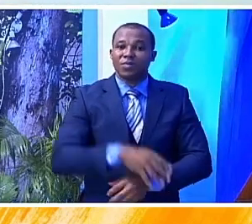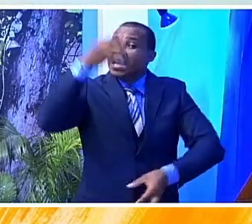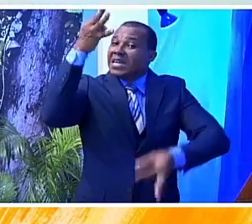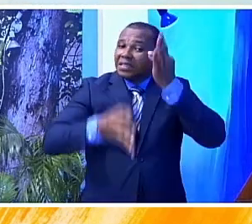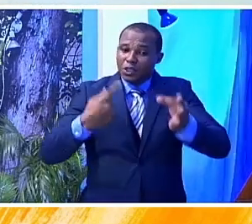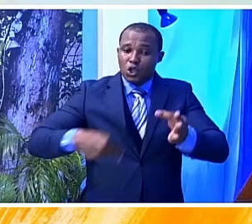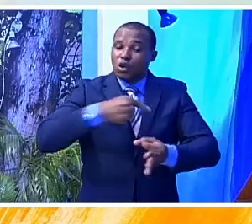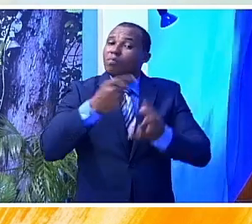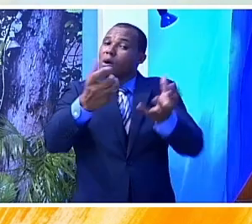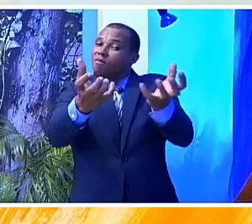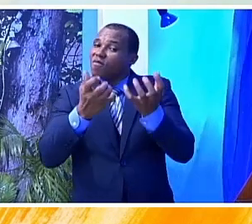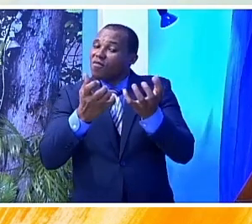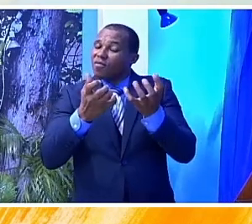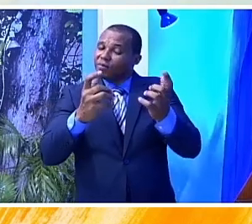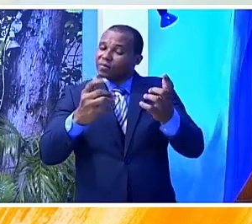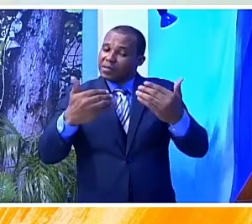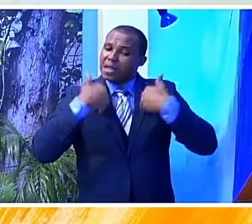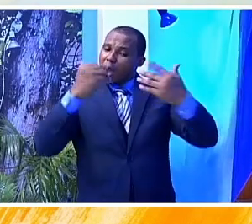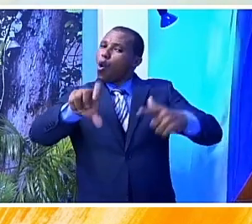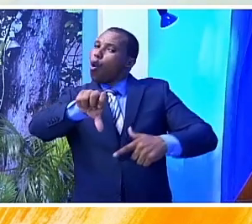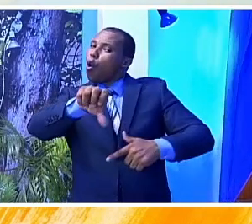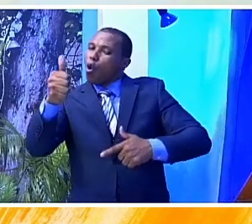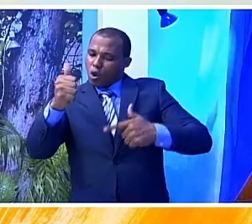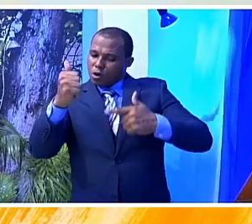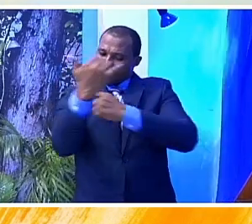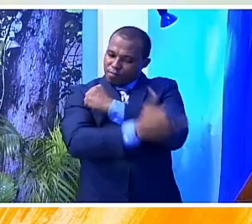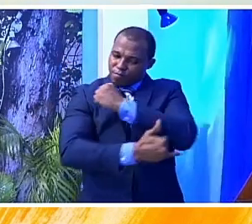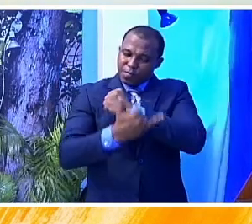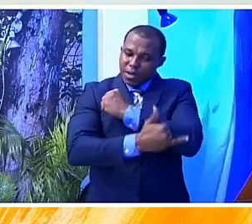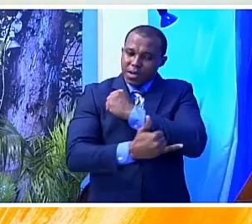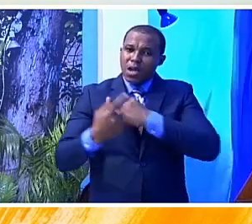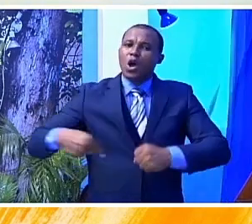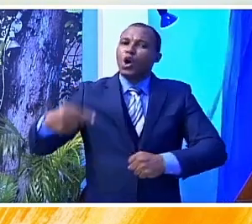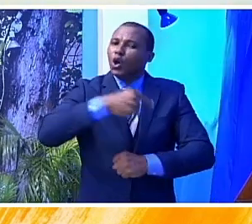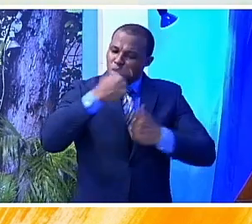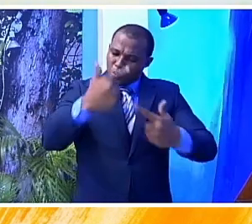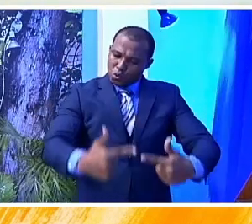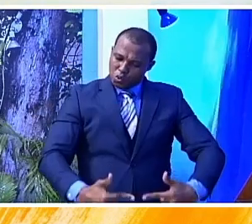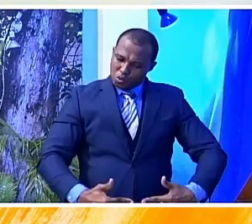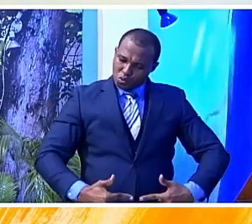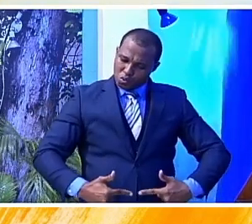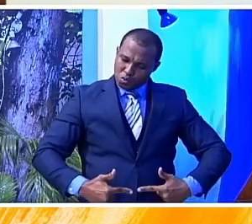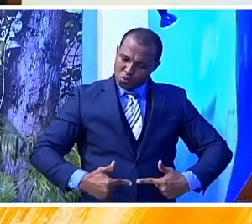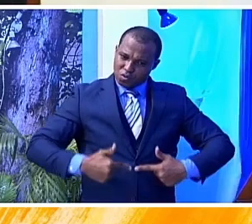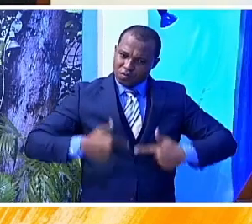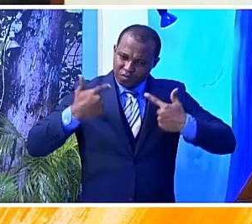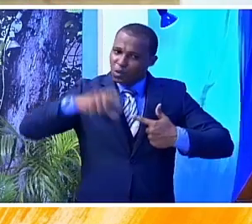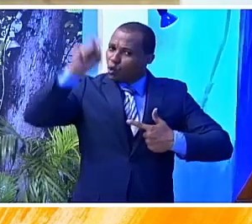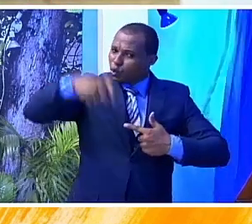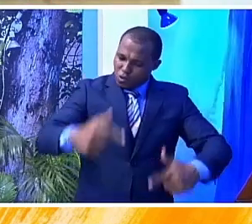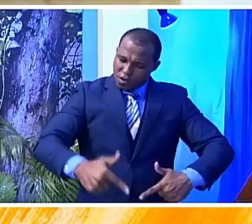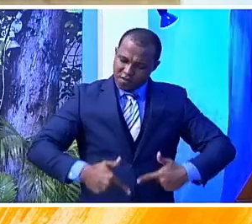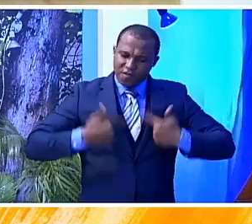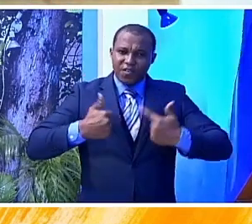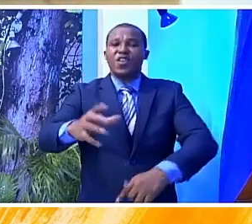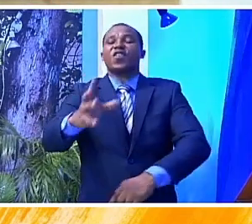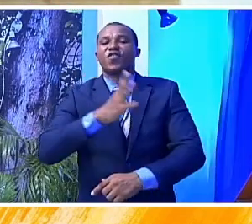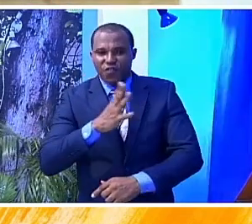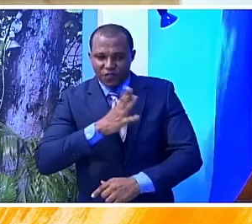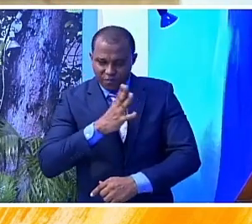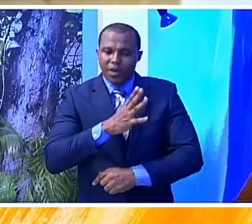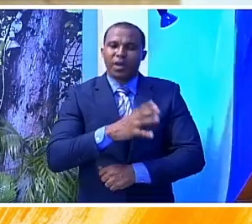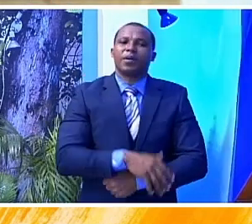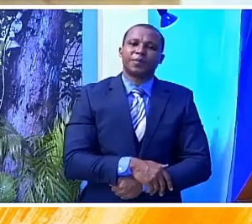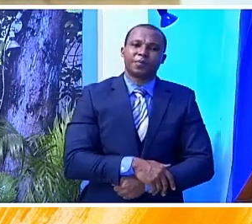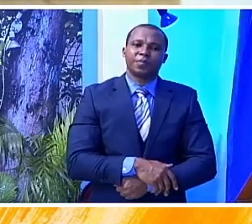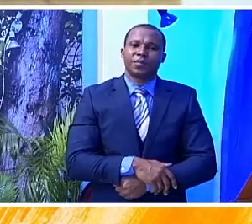pas qu'à vivre tant qu'on Caïn et Abel encore. Point final. Quand nous décider l'autre là c'est frère, l'autre là c'est sœur, l'autre là c'est voisin, l'autre là